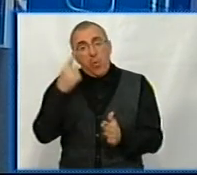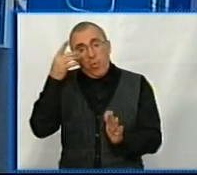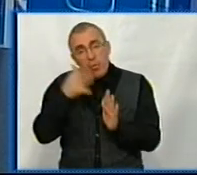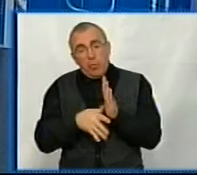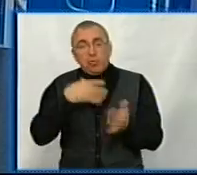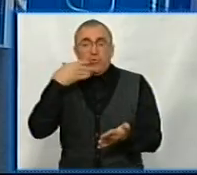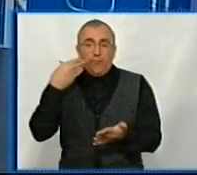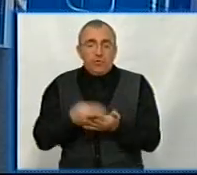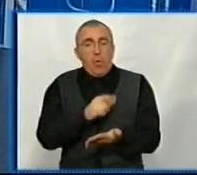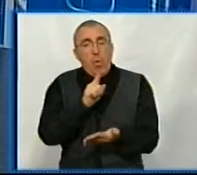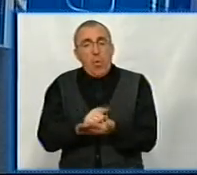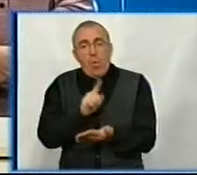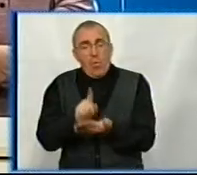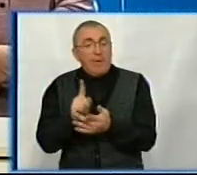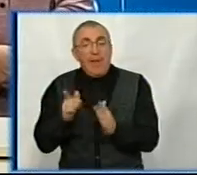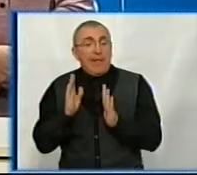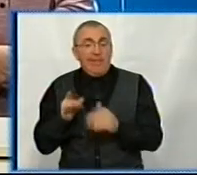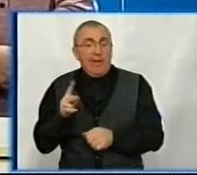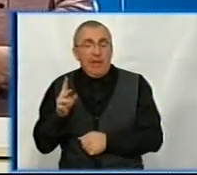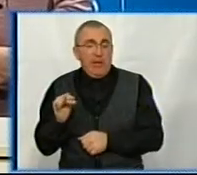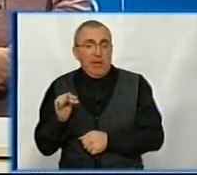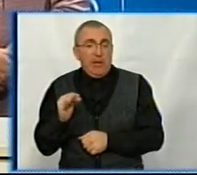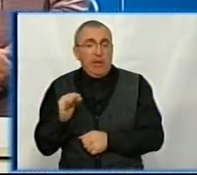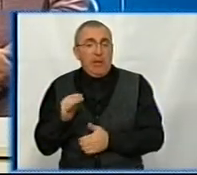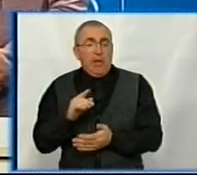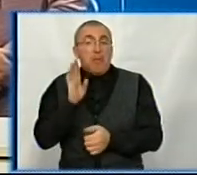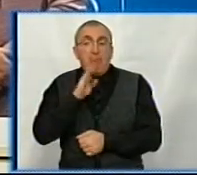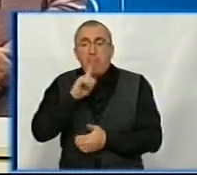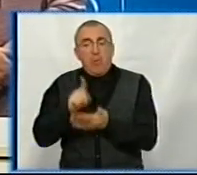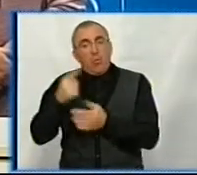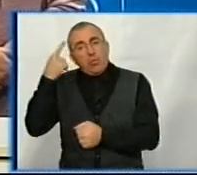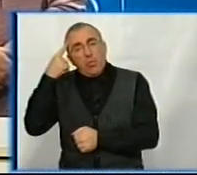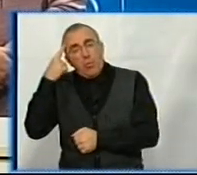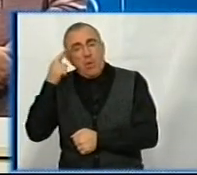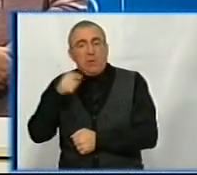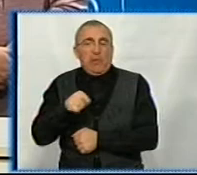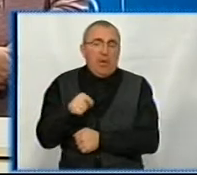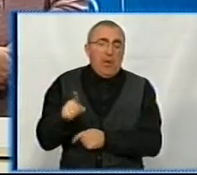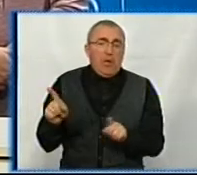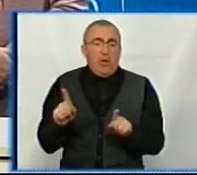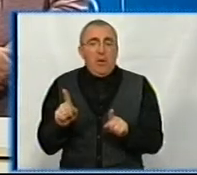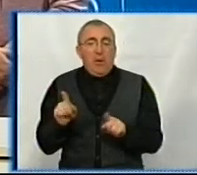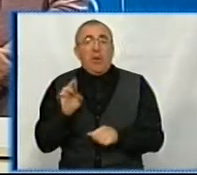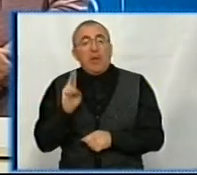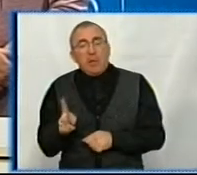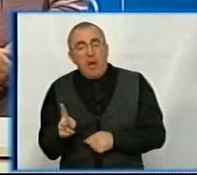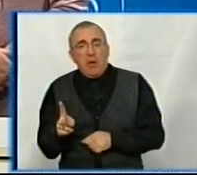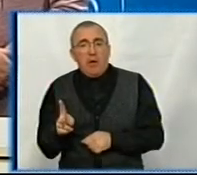про свої обов'язки, що не тільки мати повинна думати про те,